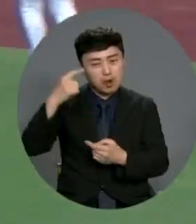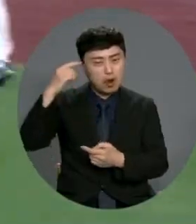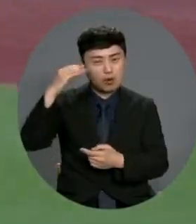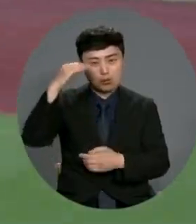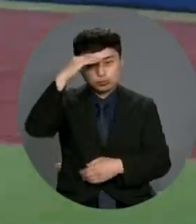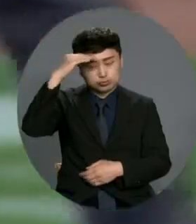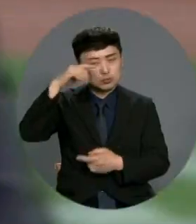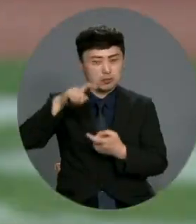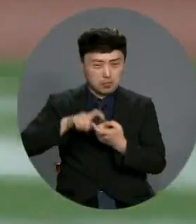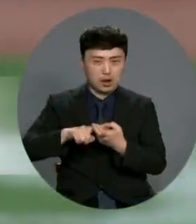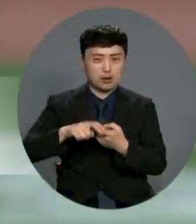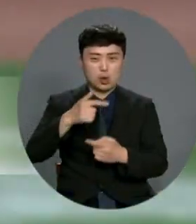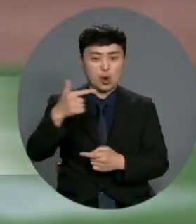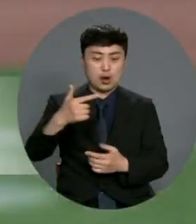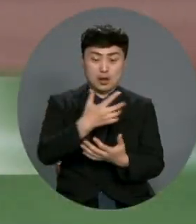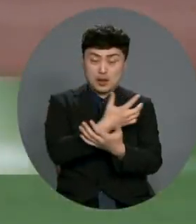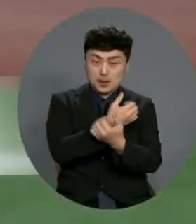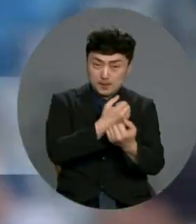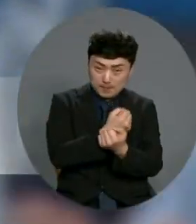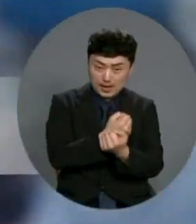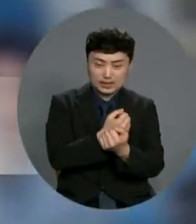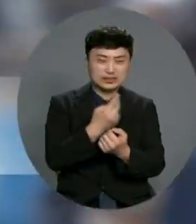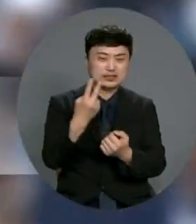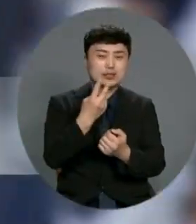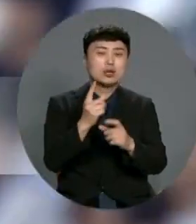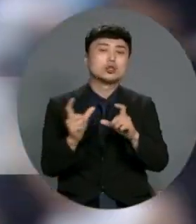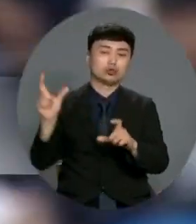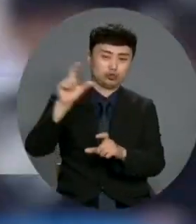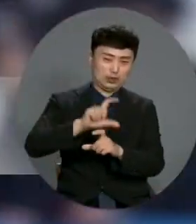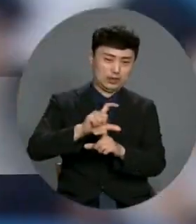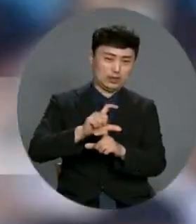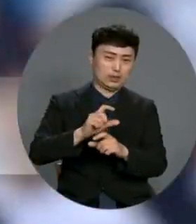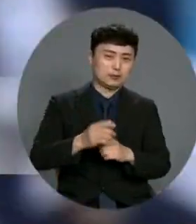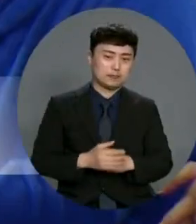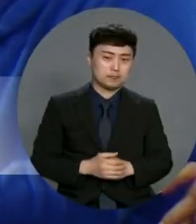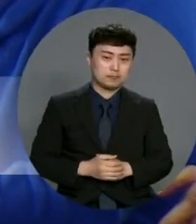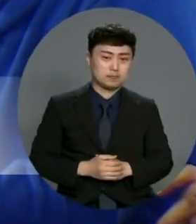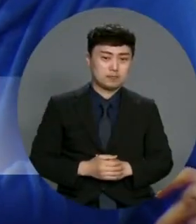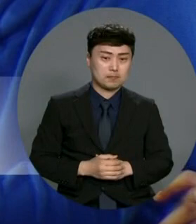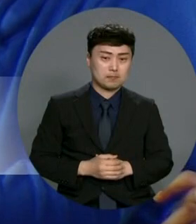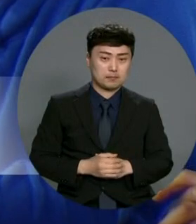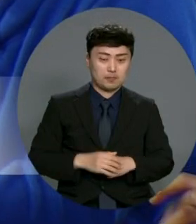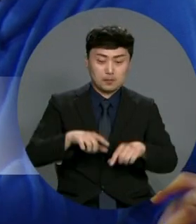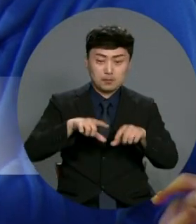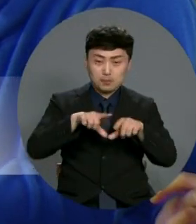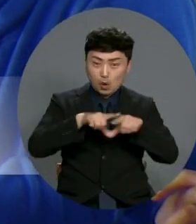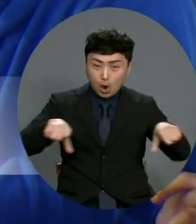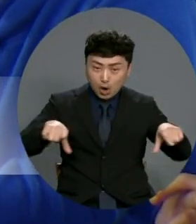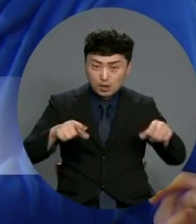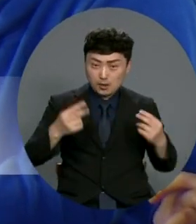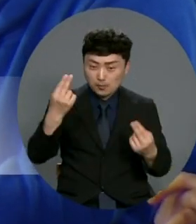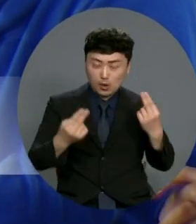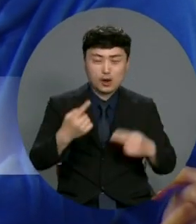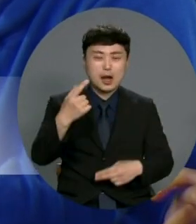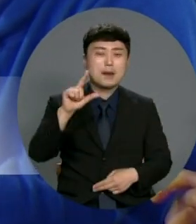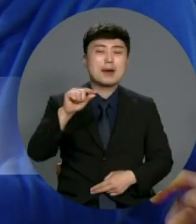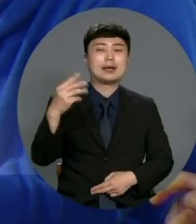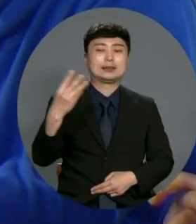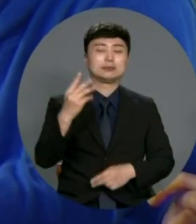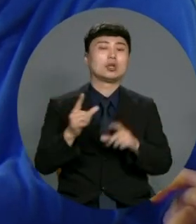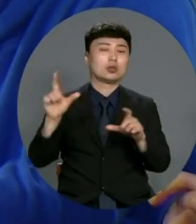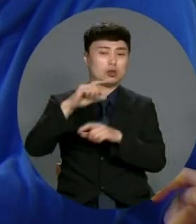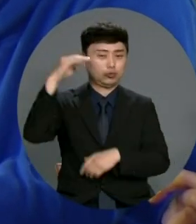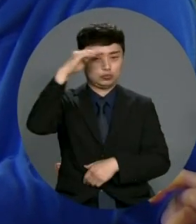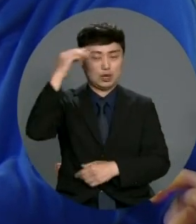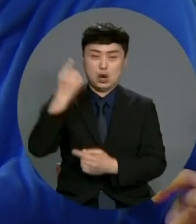높았습니다. 예매부터 평소보다 2천여 장 더 판매되더니 현재 관중도 13,000여 명을 넘어선 수준입니다.